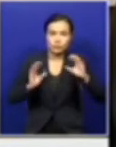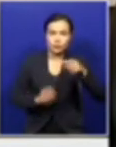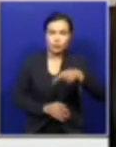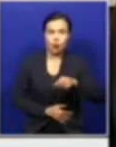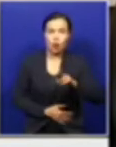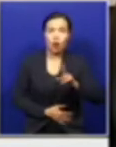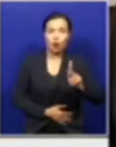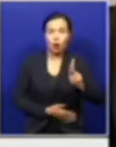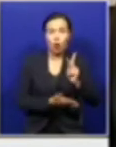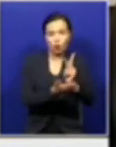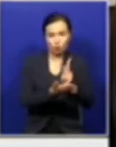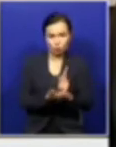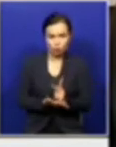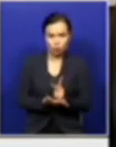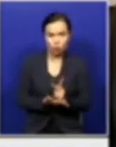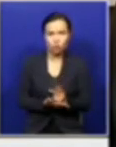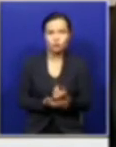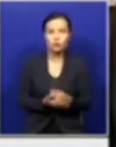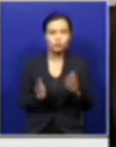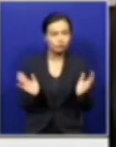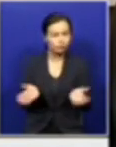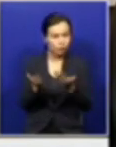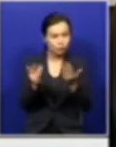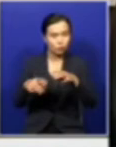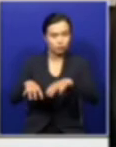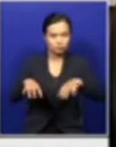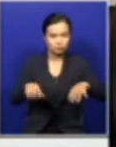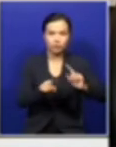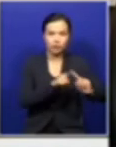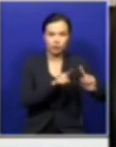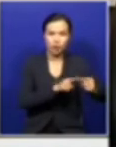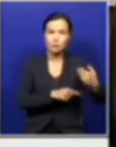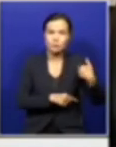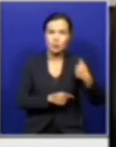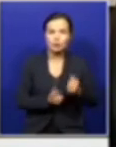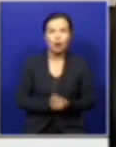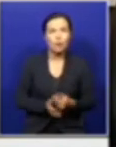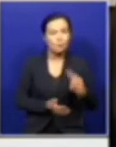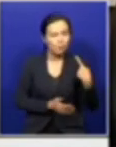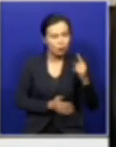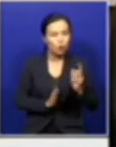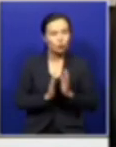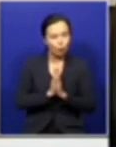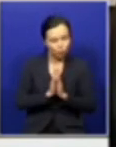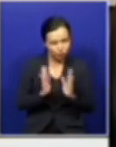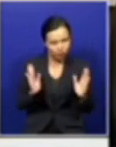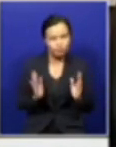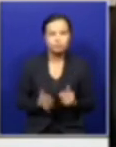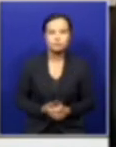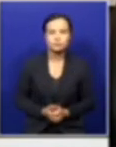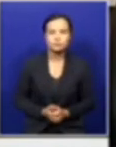ที่ขอกู้นี้นะครับไปอุดหนุนให้หน่วยงานดังกล่าวก็จะเป็นพระคุณยิ่งครับ